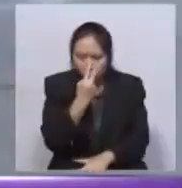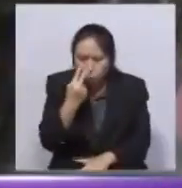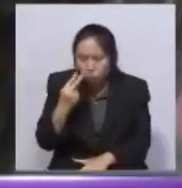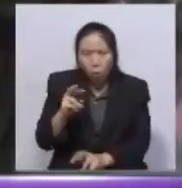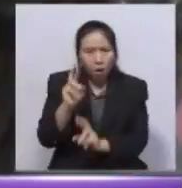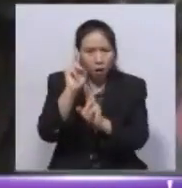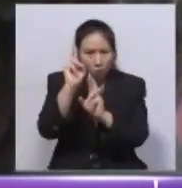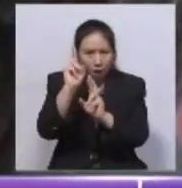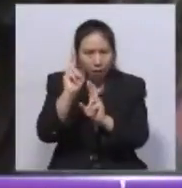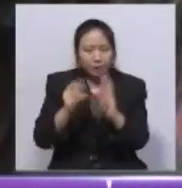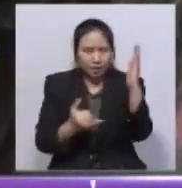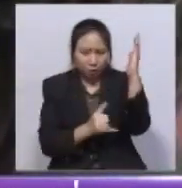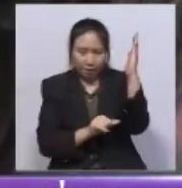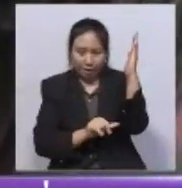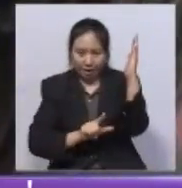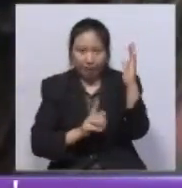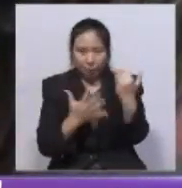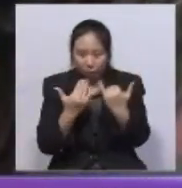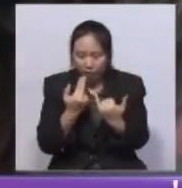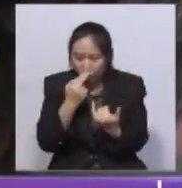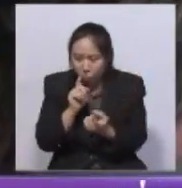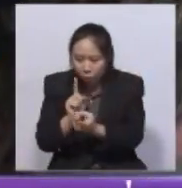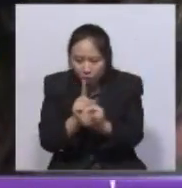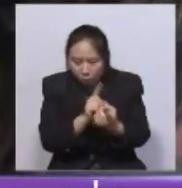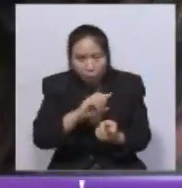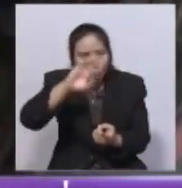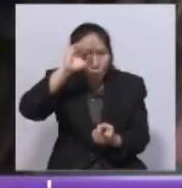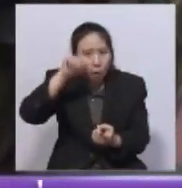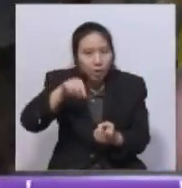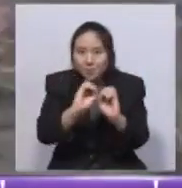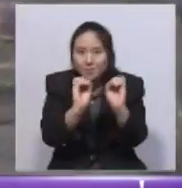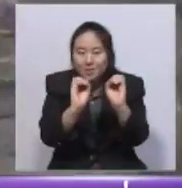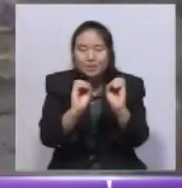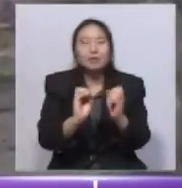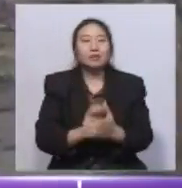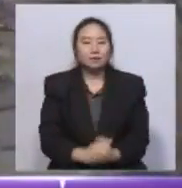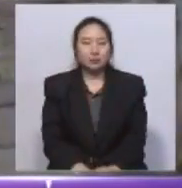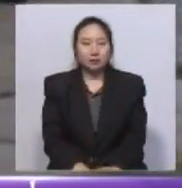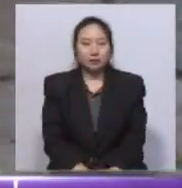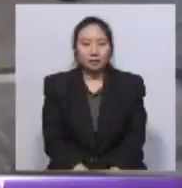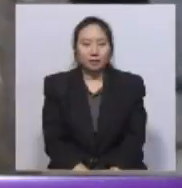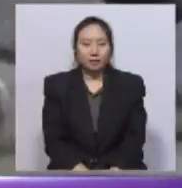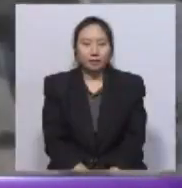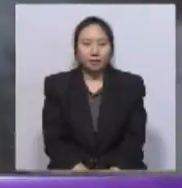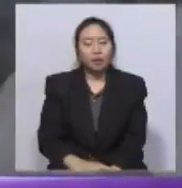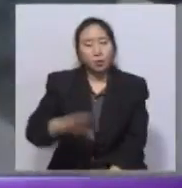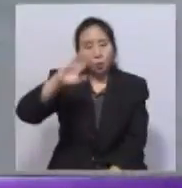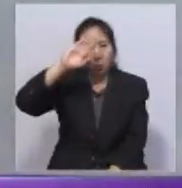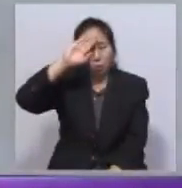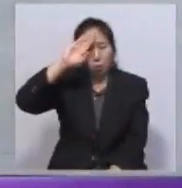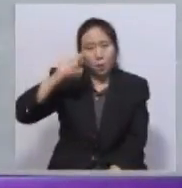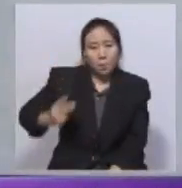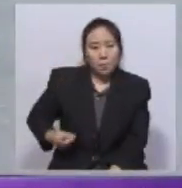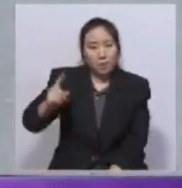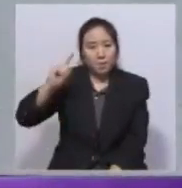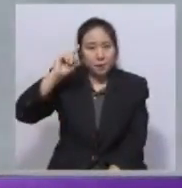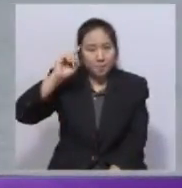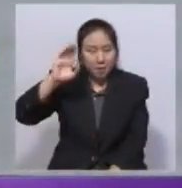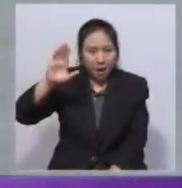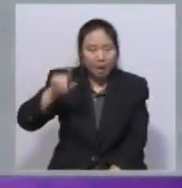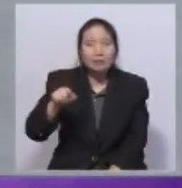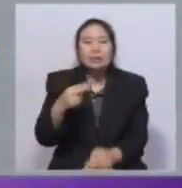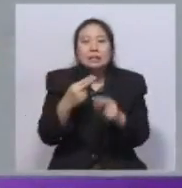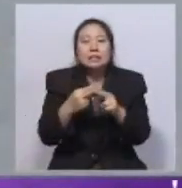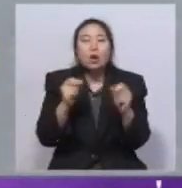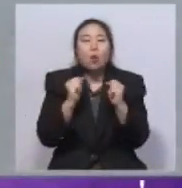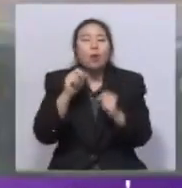ถึงแม้ในพื้นที่จังหวัดยะลายังไม่พบความเสี่ยงของโรคนี้ก็ตามโรคพิษสุนัขบ้าหรือที่เรียกว่าโรคกลัวน้